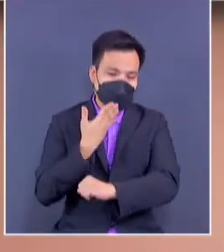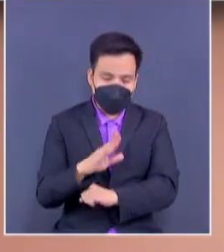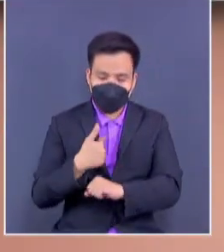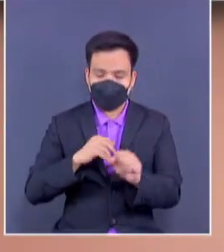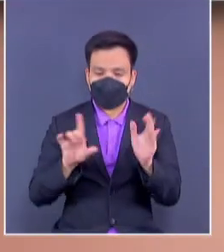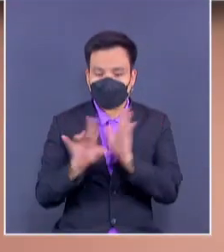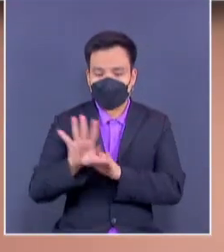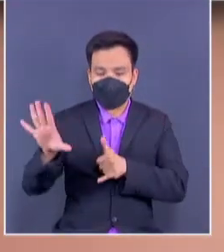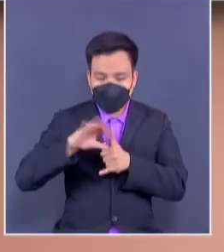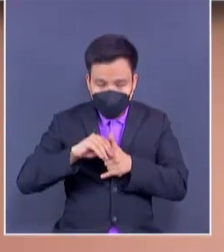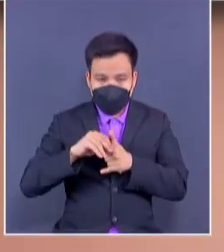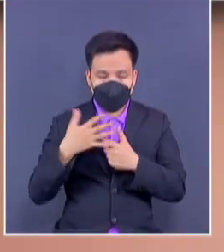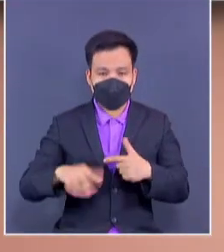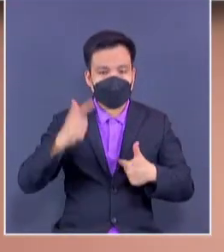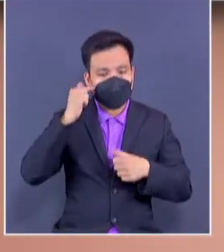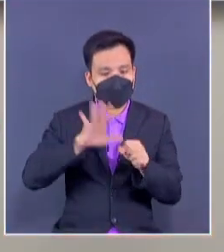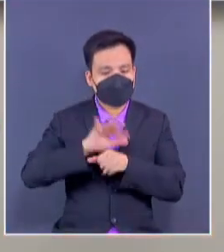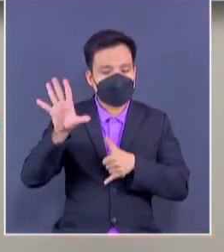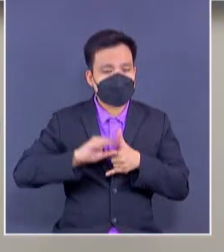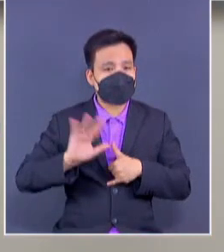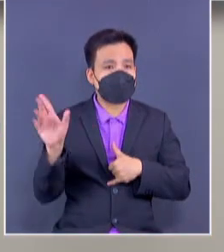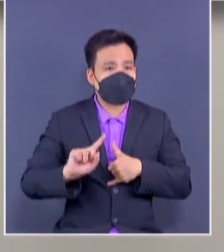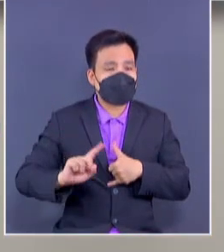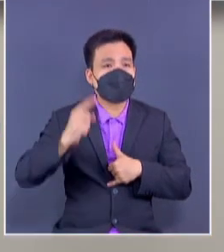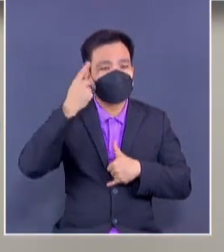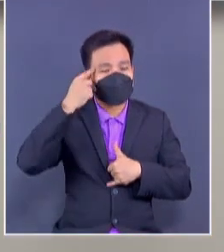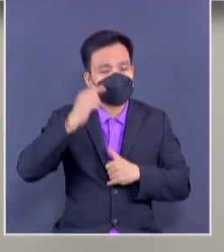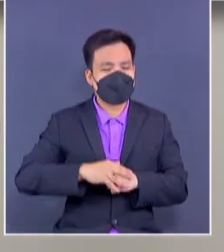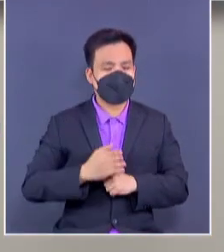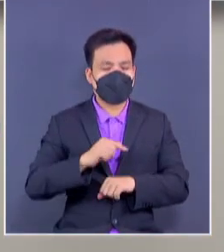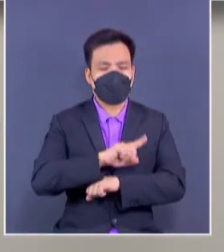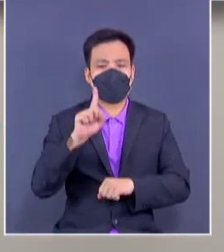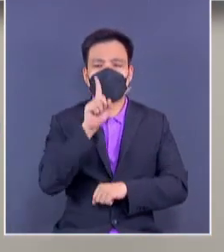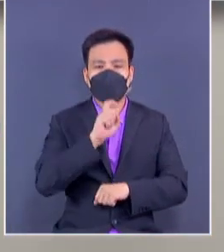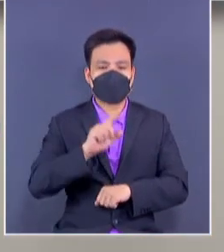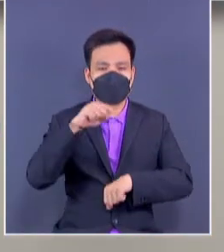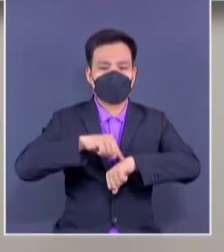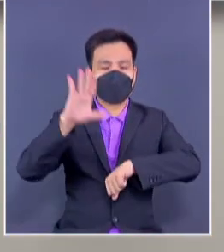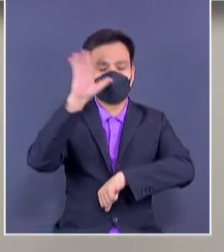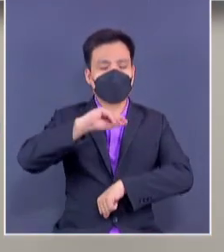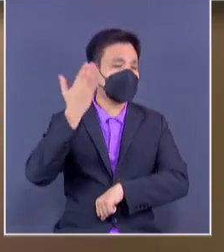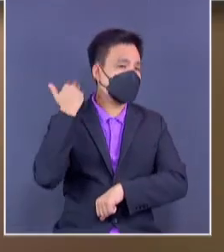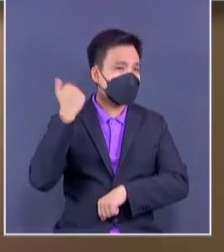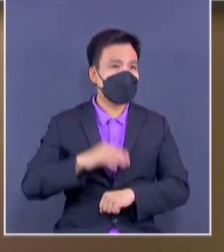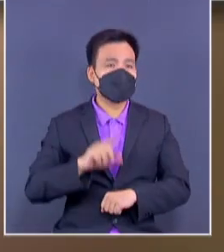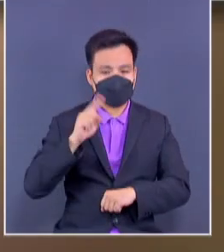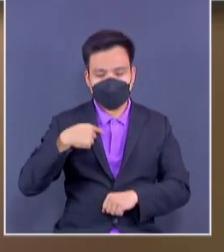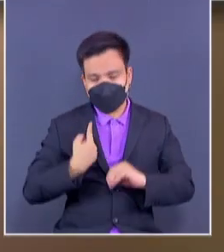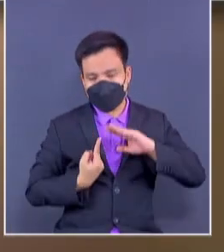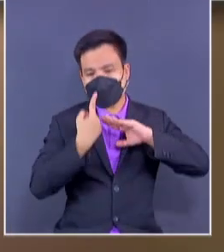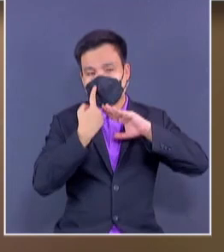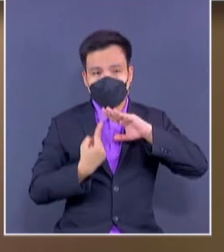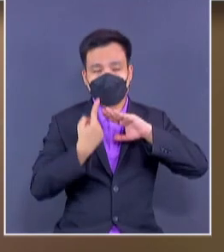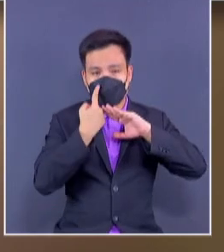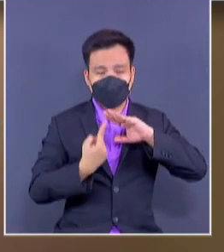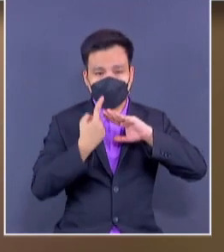ได้ส่วนติดวันไหนผมคิดว่าผมได้รับเชื้อมาในช่วงวันอาทิตย์ค่ำๆที่ผ่านมานะคะตรวจหาเชื้อทุกวันครับแต่ผลออกม